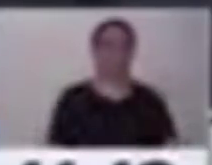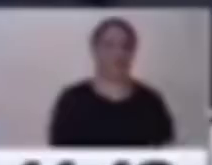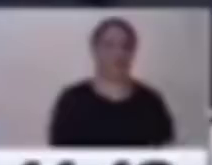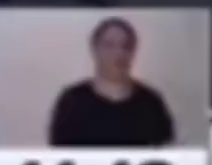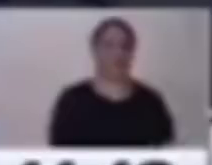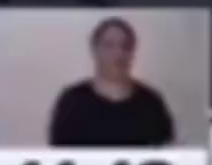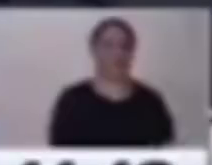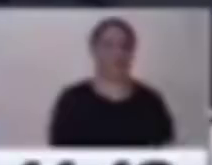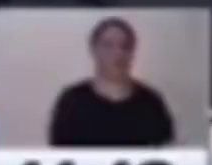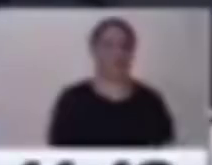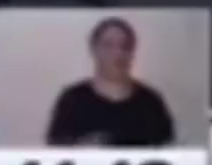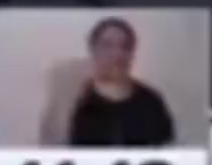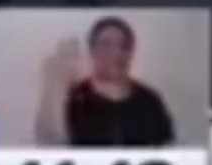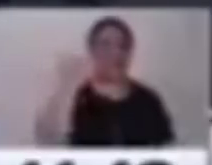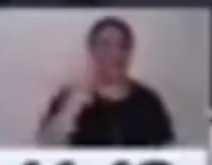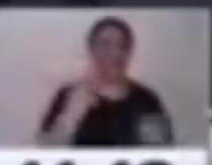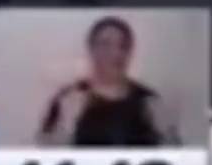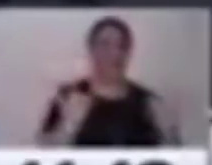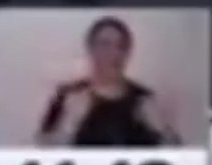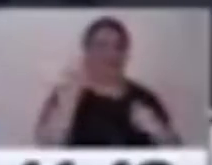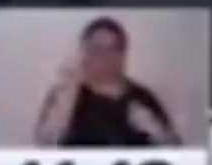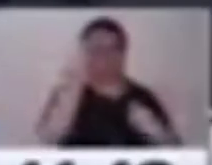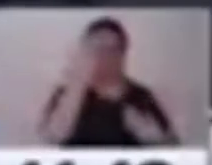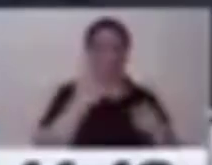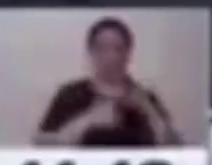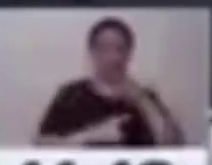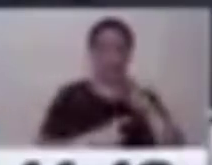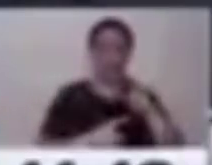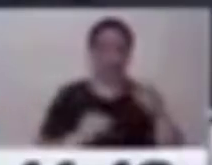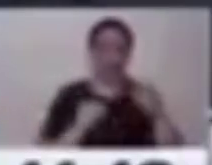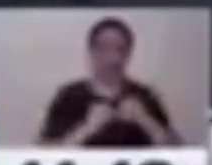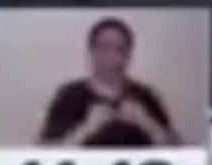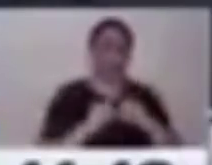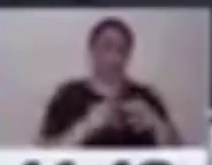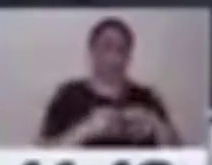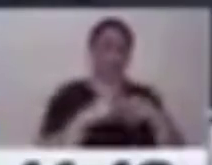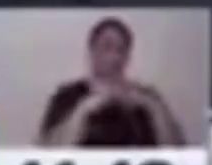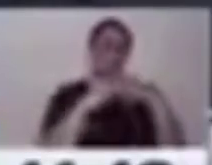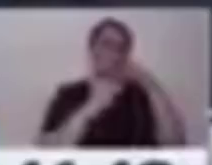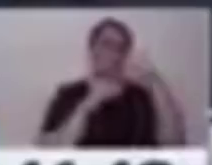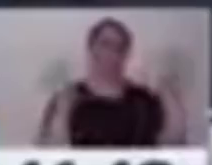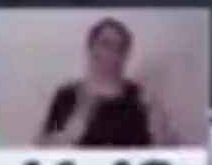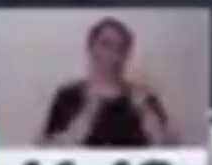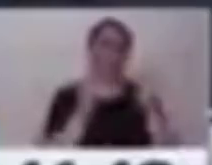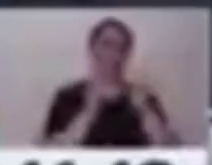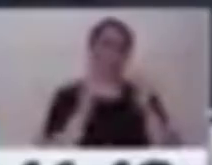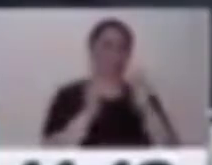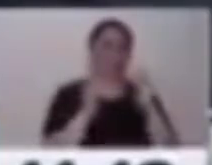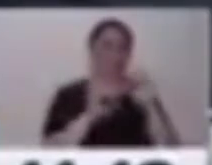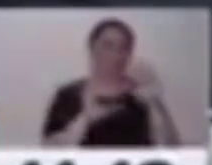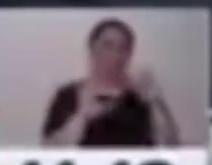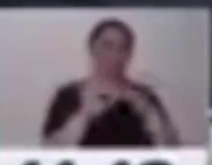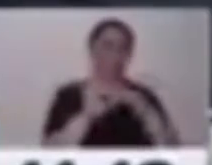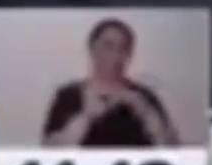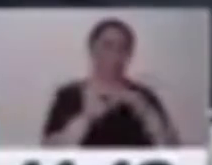mga ginagawa na po ba kayong mga hakbang bilang paghahanda ukol dito o meron na po bang naipatutupad para